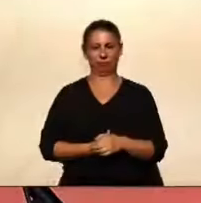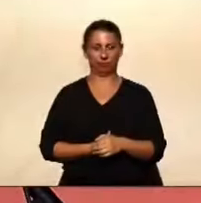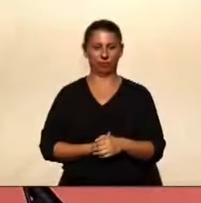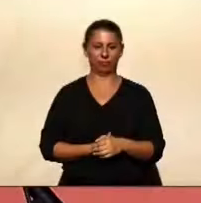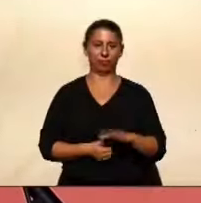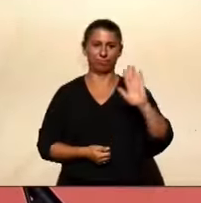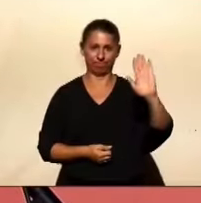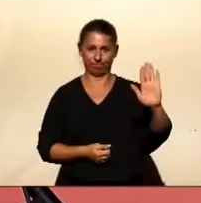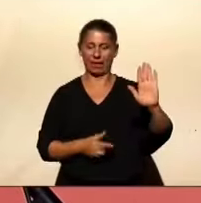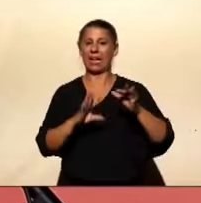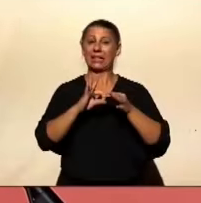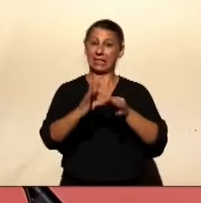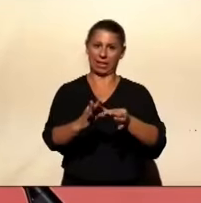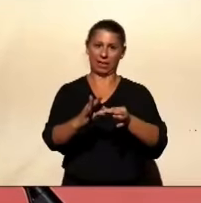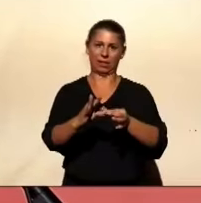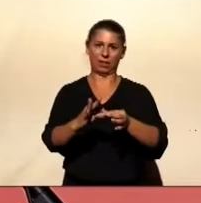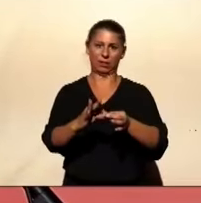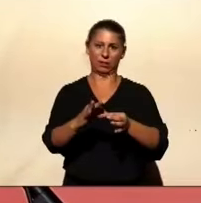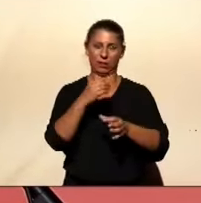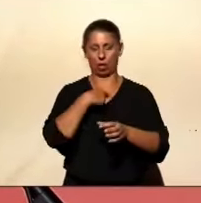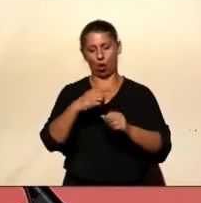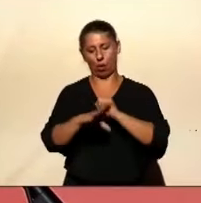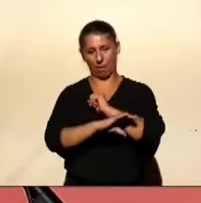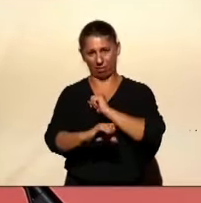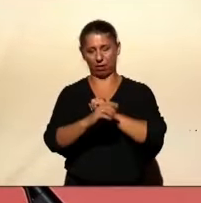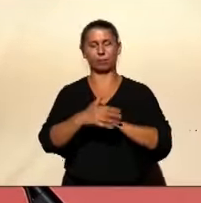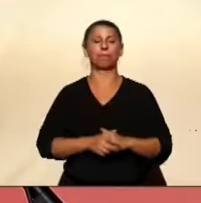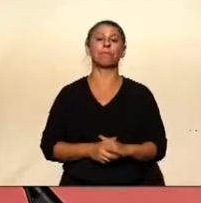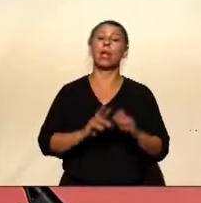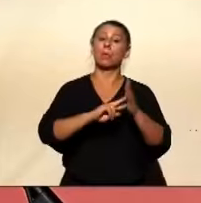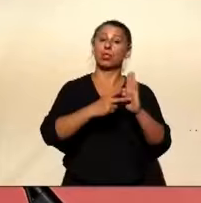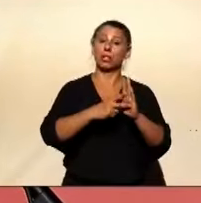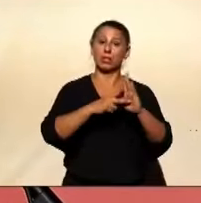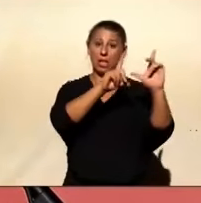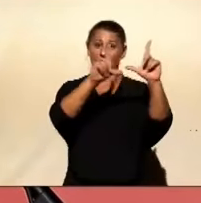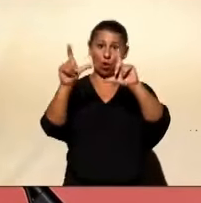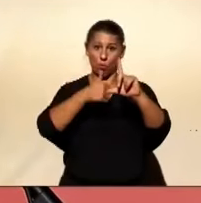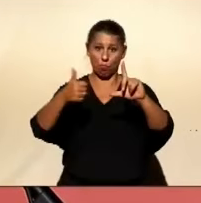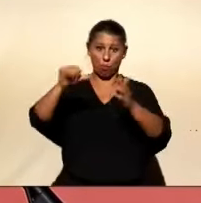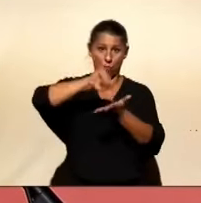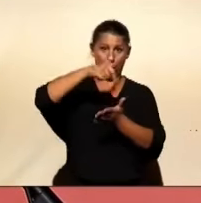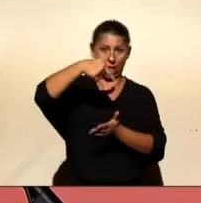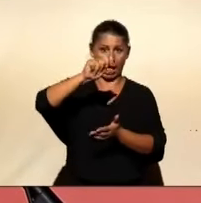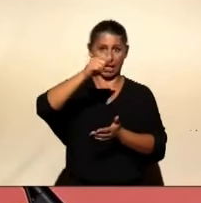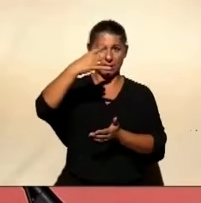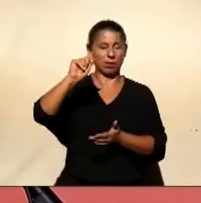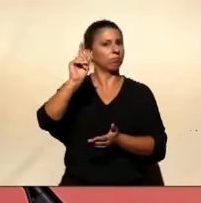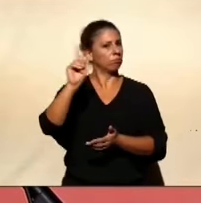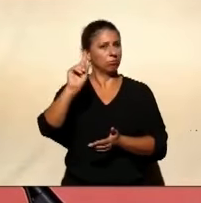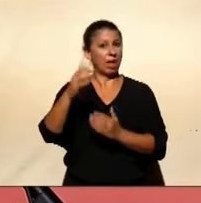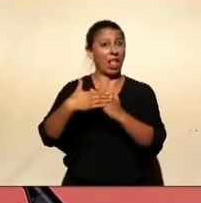Και προσέξτε, οι εικόνες αυτές δεν είναι μόνο από τη Γάζα, αλλά και από τη Δυτική